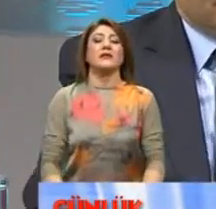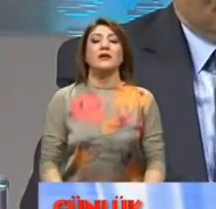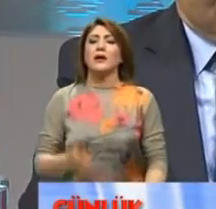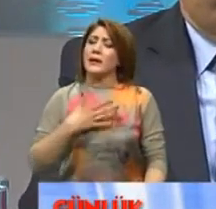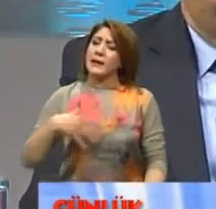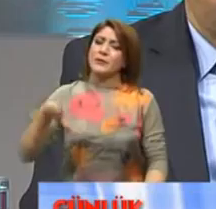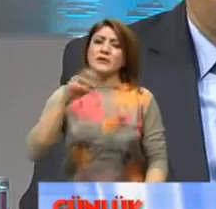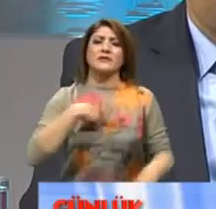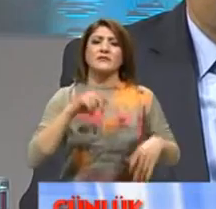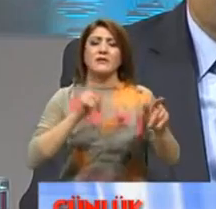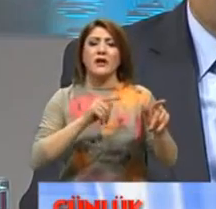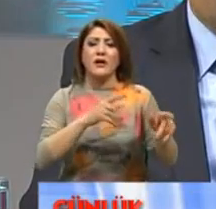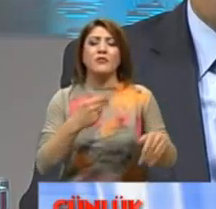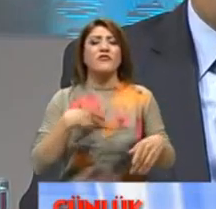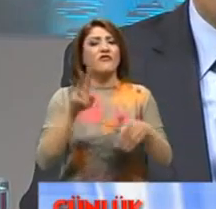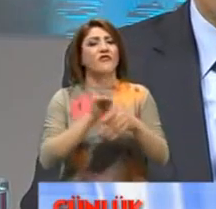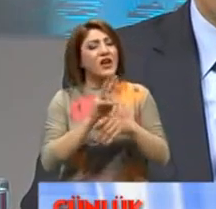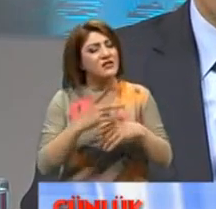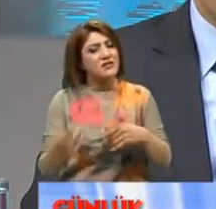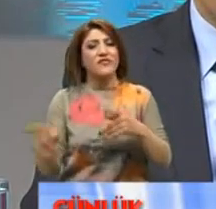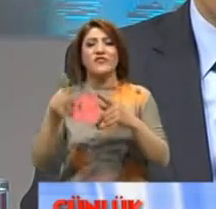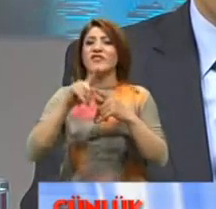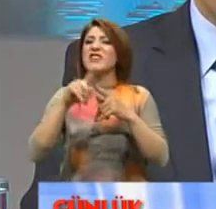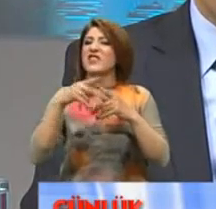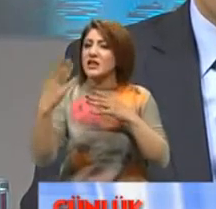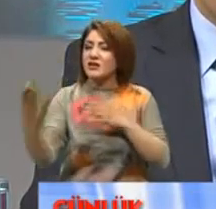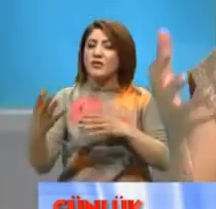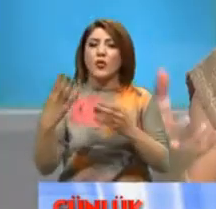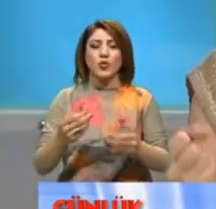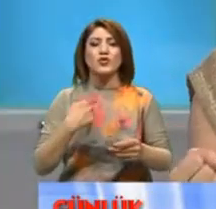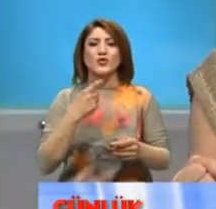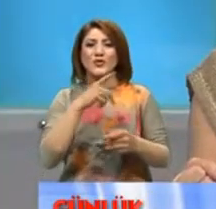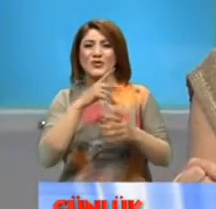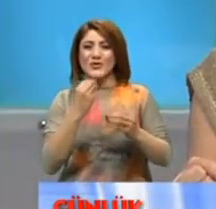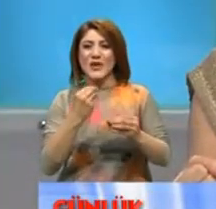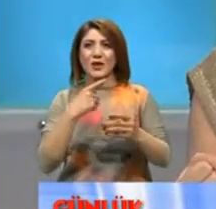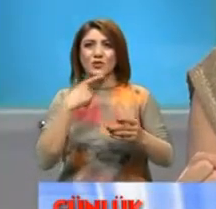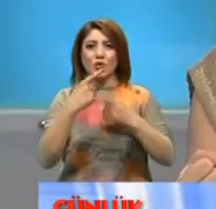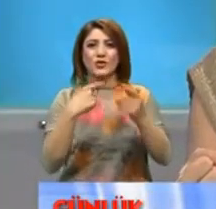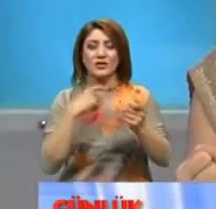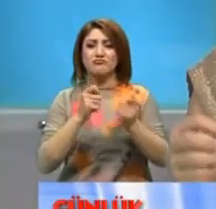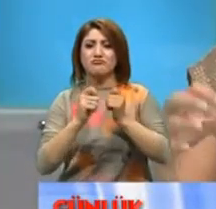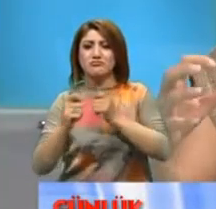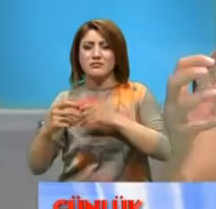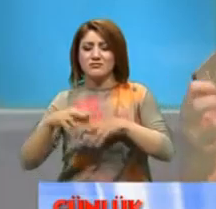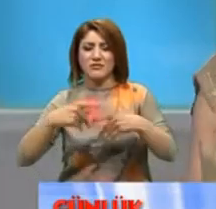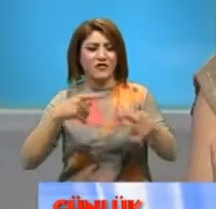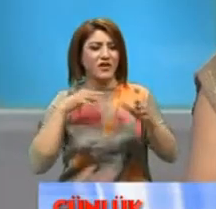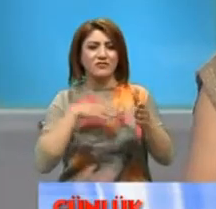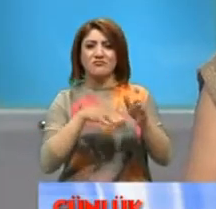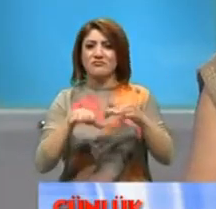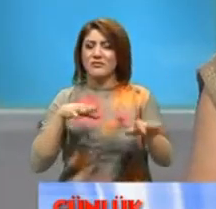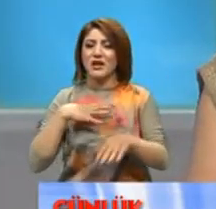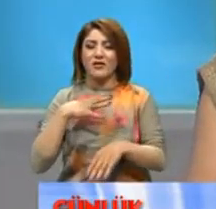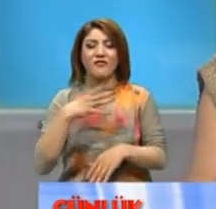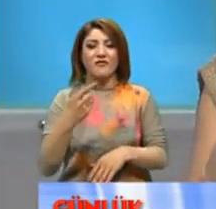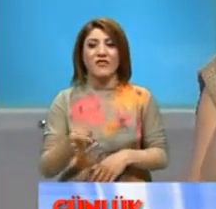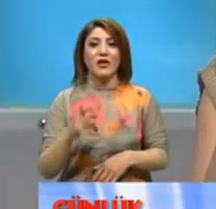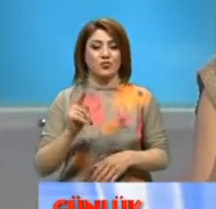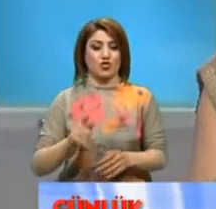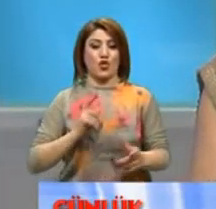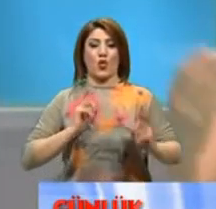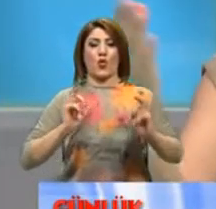takip ediyorsunuzdur mutlaka. İşte Facebook olsun, Twitter olsun. Bu güzel sözler dönüyor ortalıkta ama. Yani bir de okulda ama bizzat. Ama bunu örgütlü olarak değil mi?